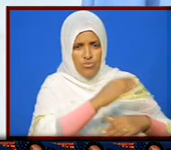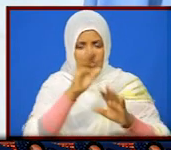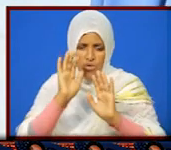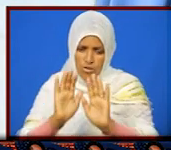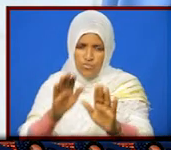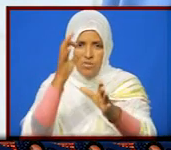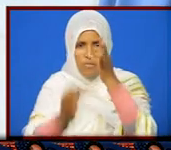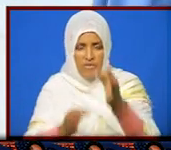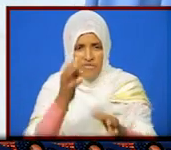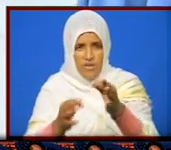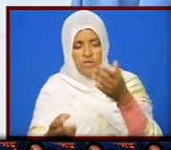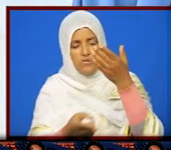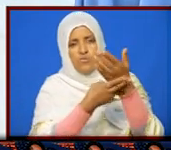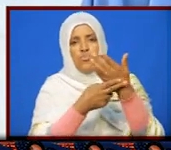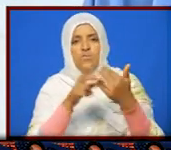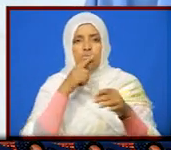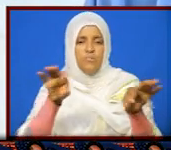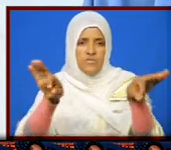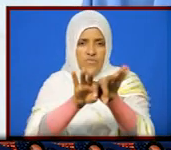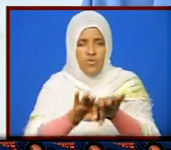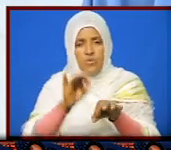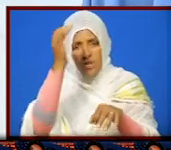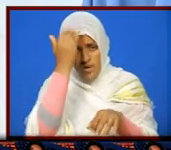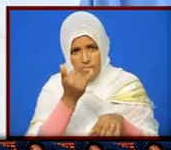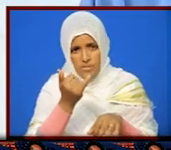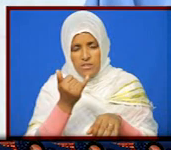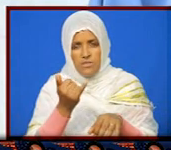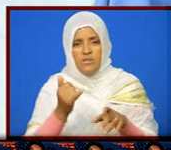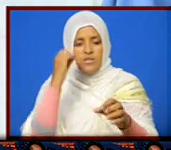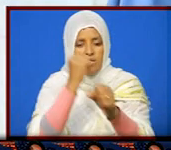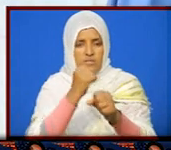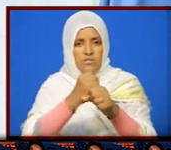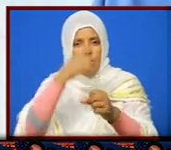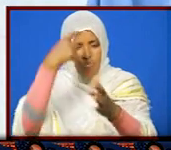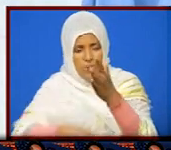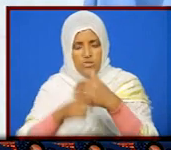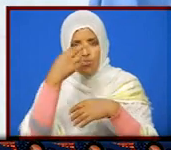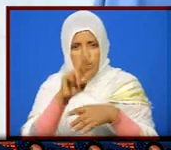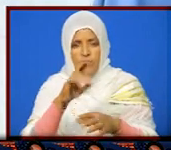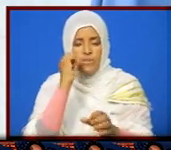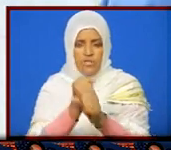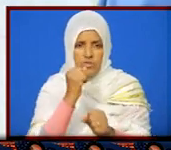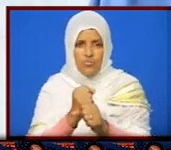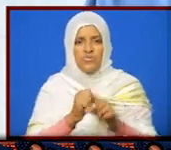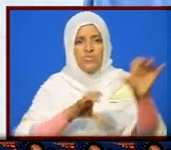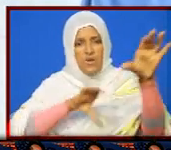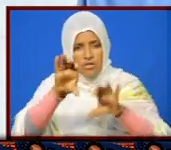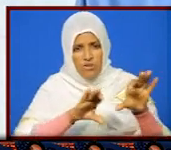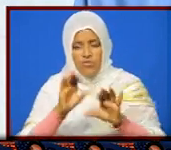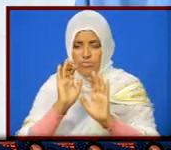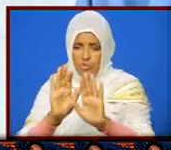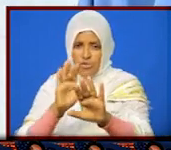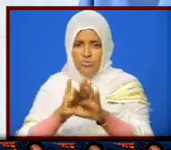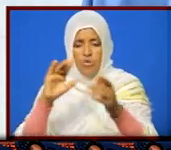ትውልዱ ራሱን በራሱ ላይ ከመፍረድ እንዲቆጠብ ነው አሁን የሚያስፈልገው። ለምን የሥራ ዋጋቸው ወይም የሥራ የሰሩት